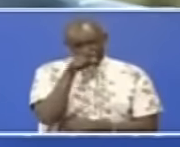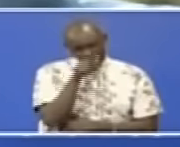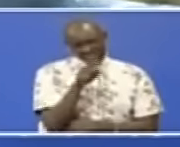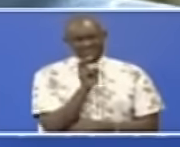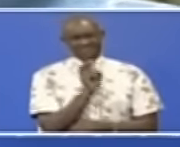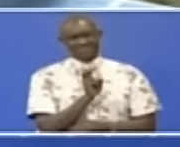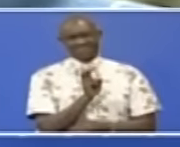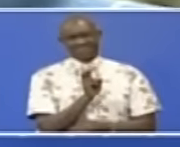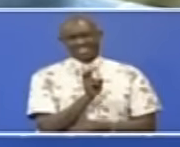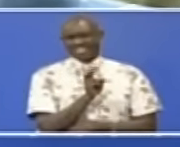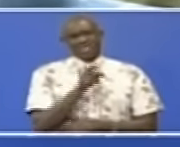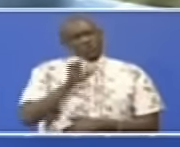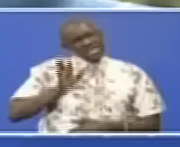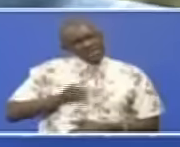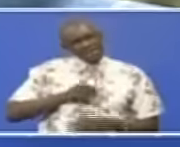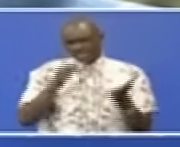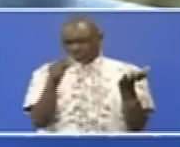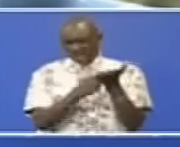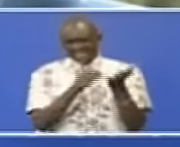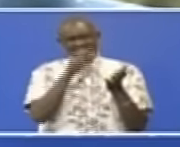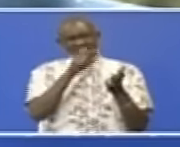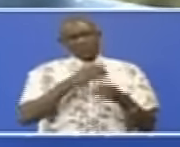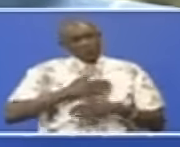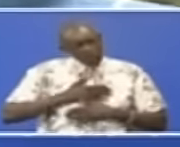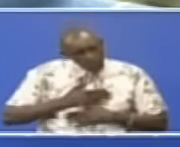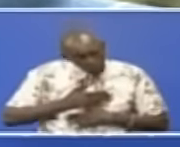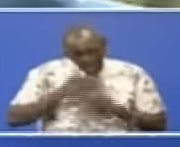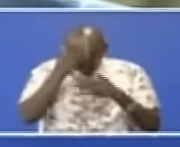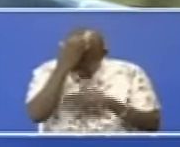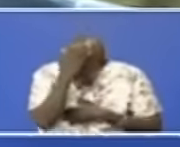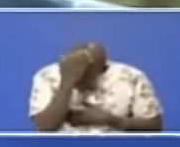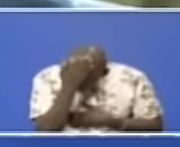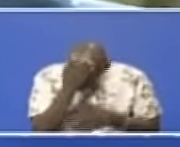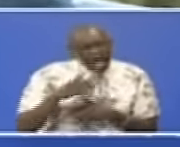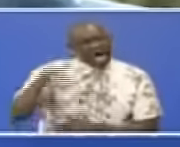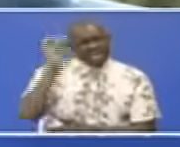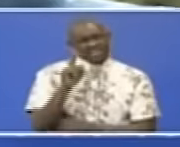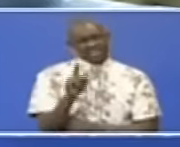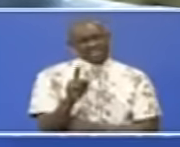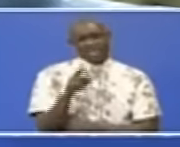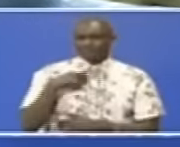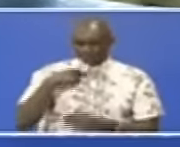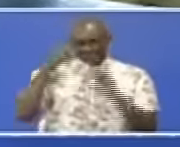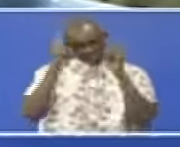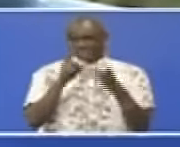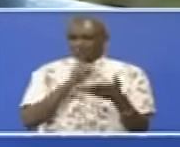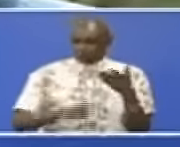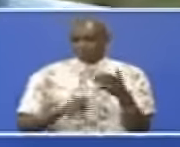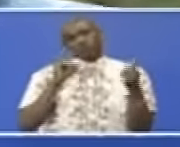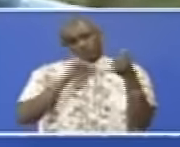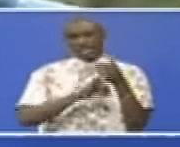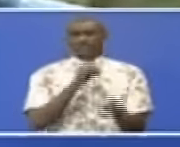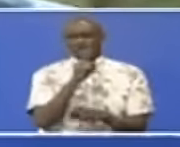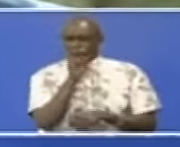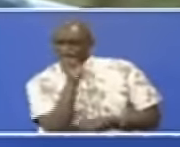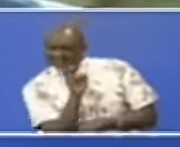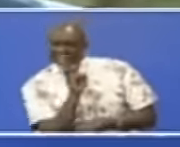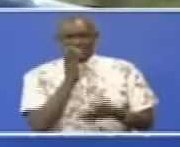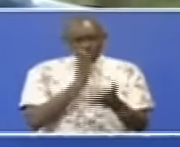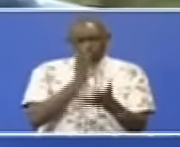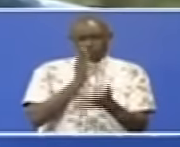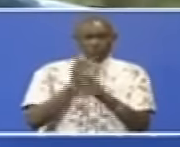nikaona vile wanawake wa hapa ni wapole na ni wanyenyekevu, nikaamua niwe na mmoja ili